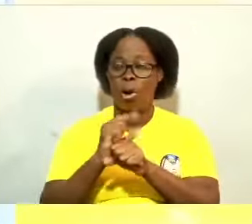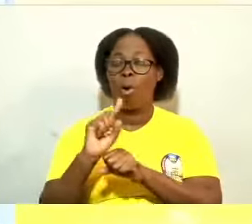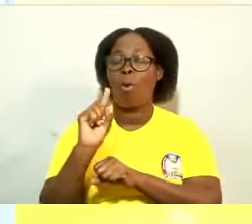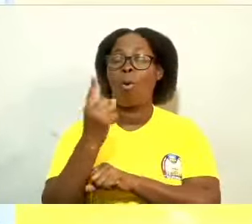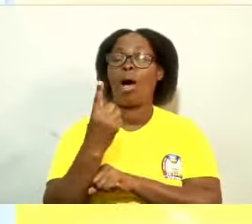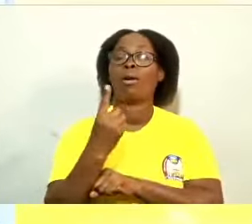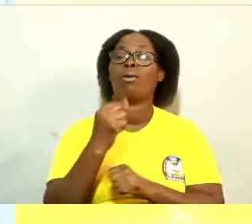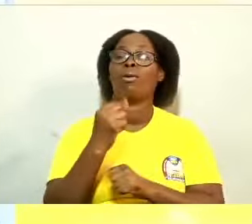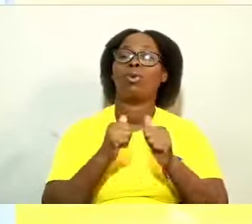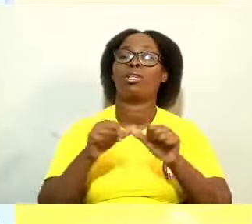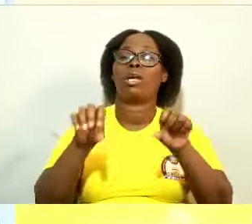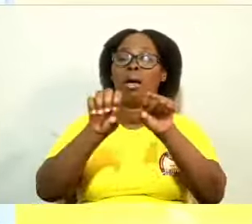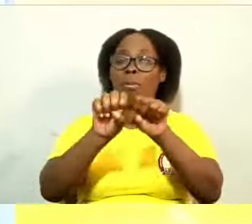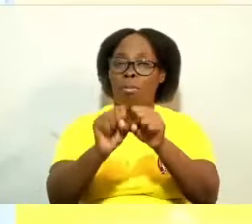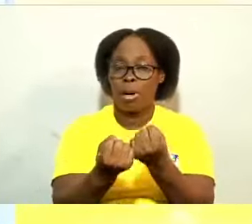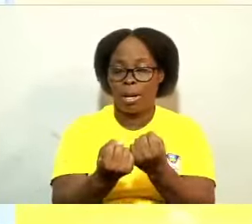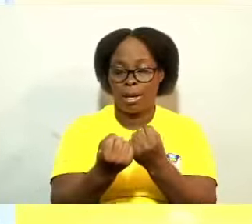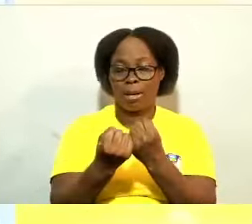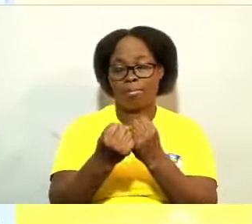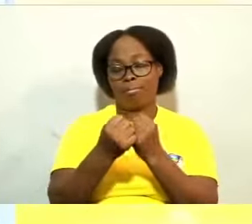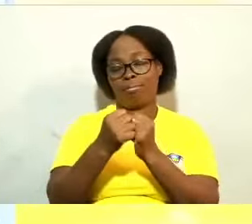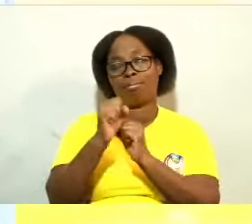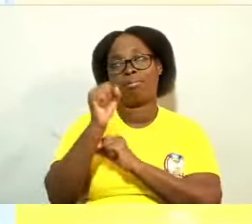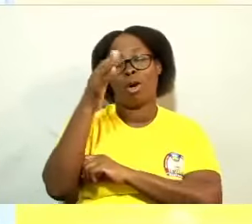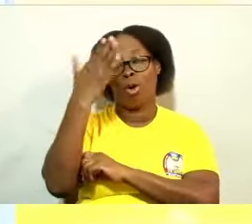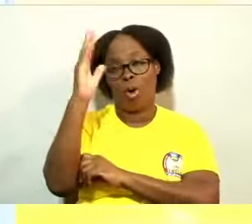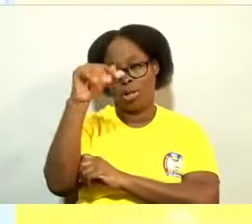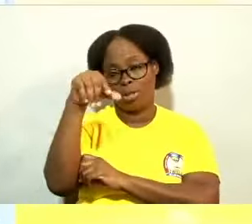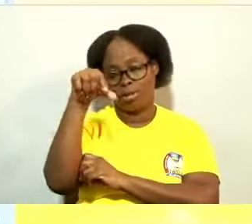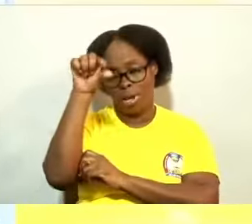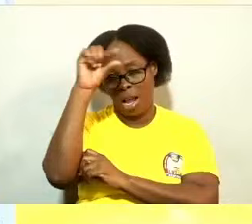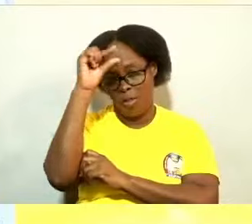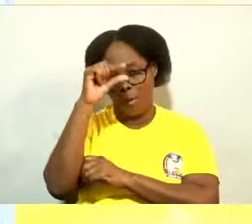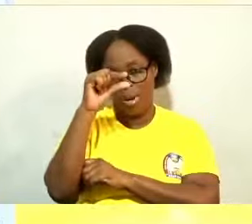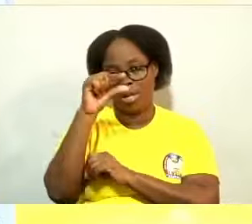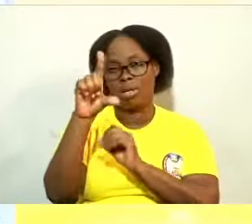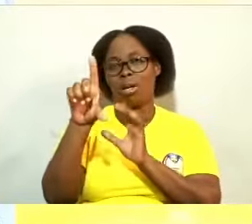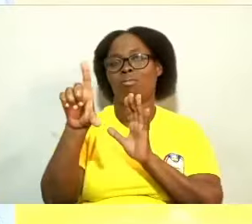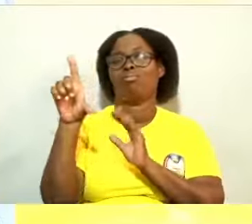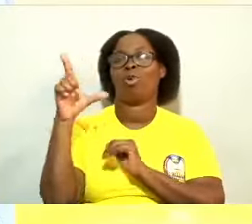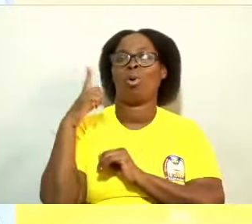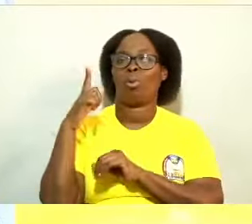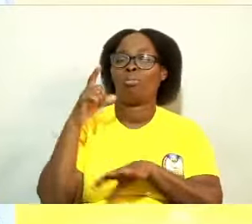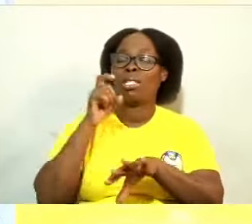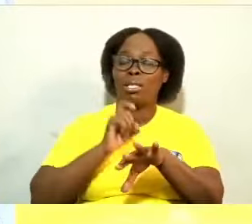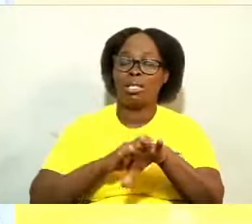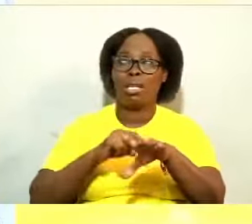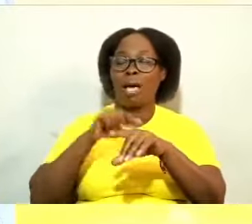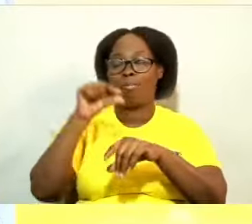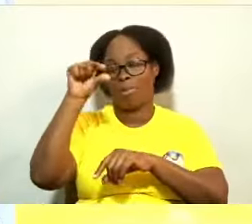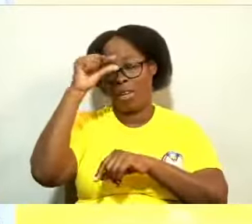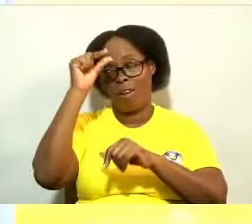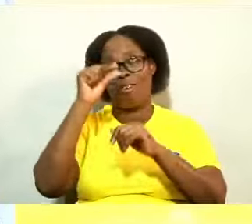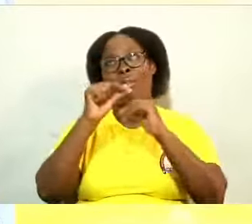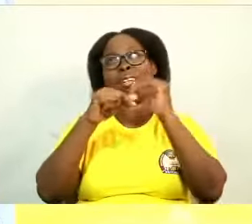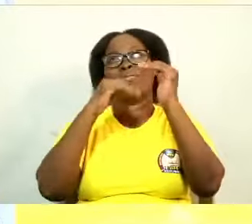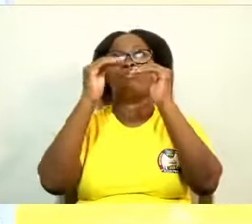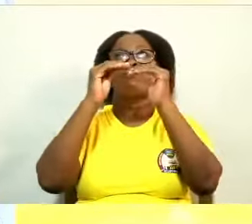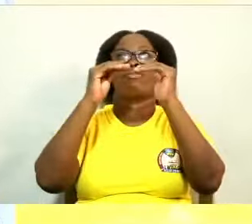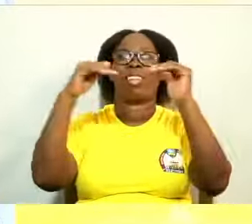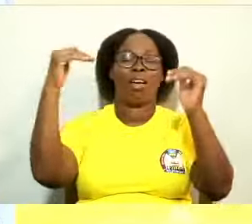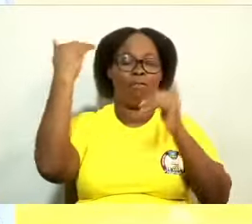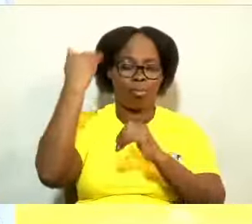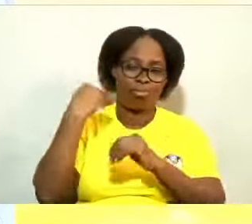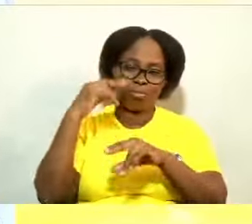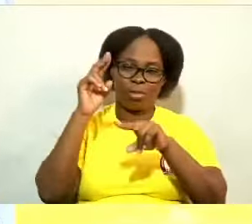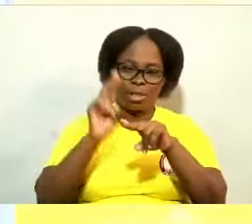katiba ya serikali ya Mungu. Na kwa hiyo mahakama ya mbinguni ilipokaa ilimhukumu ya kwamba